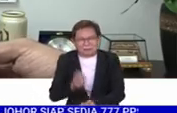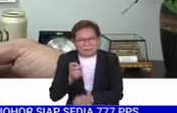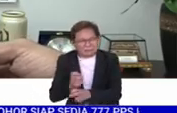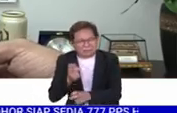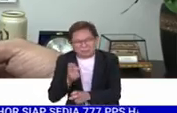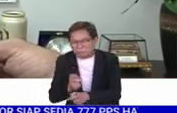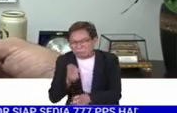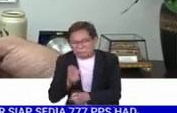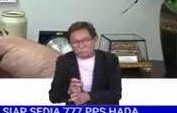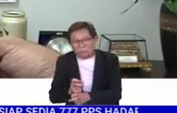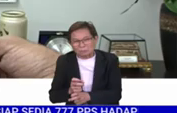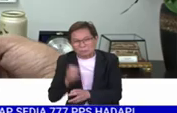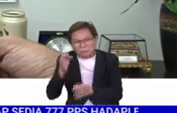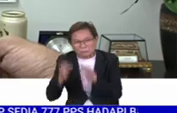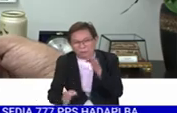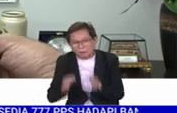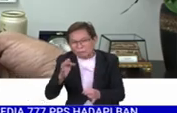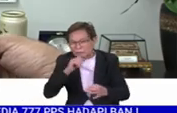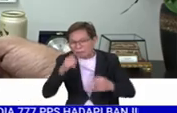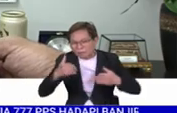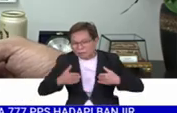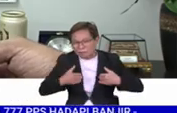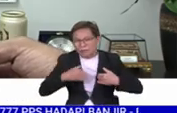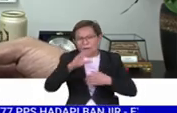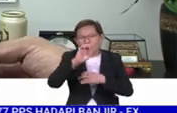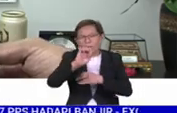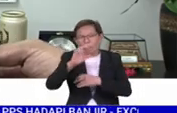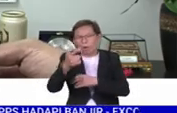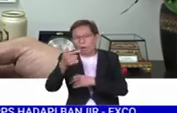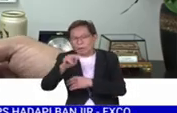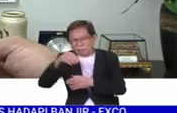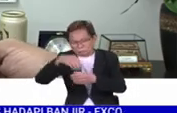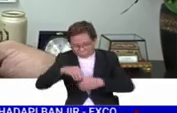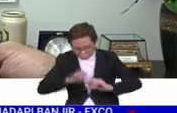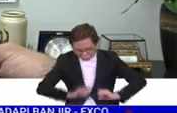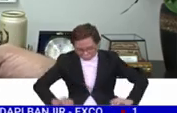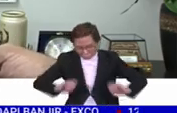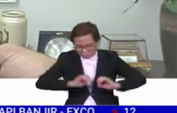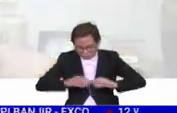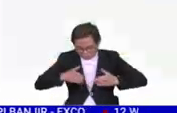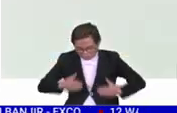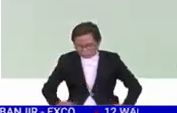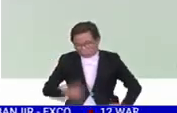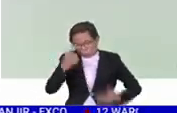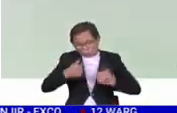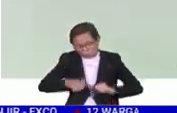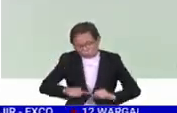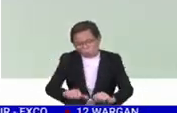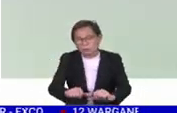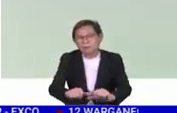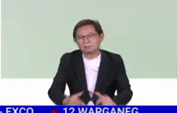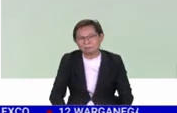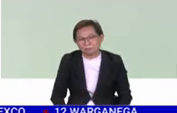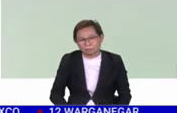tu kalau seseorang tak ada apa-apa organ dalaman dalam badan kita untuk meneruskan hidup.